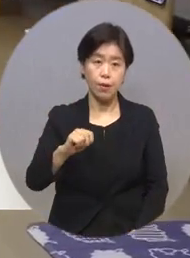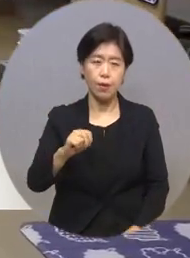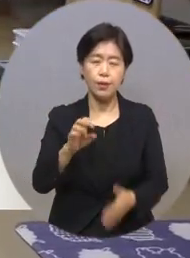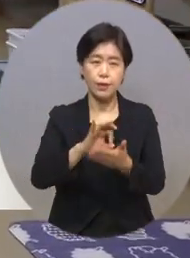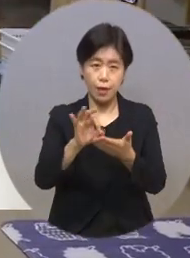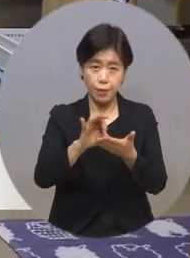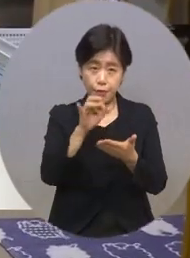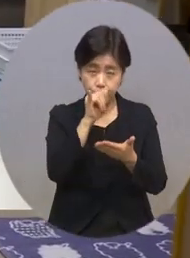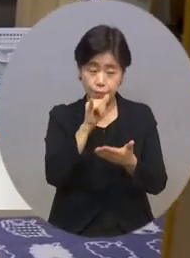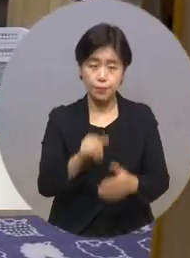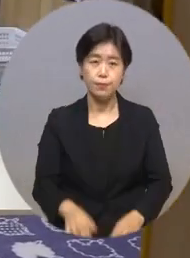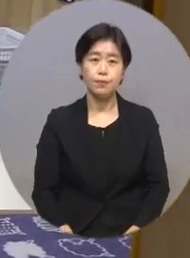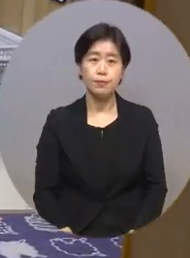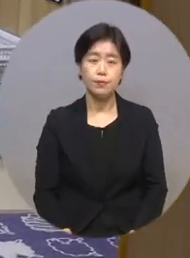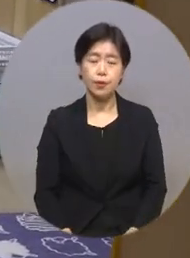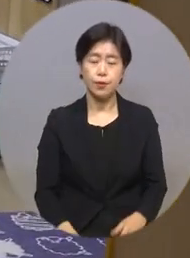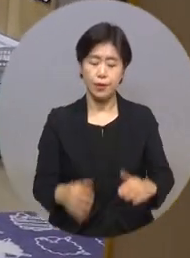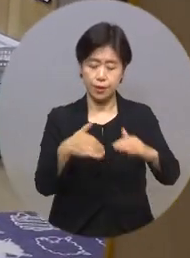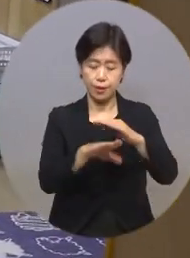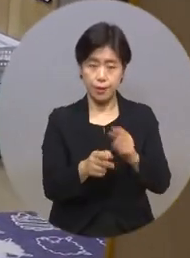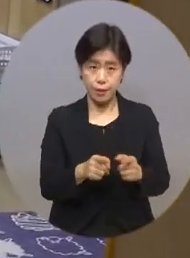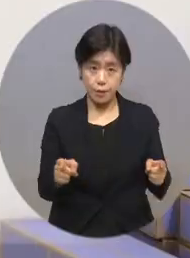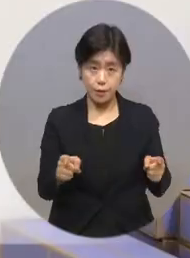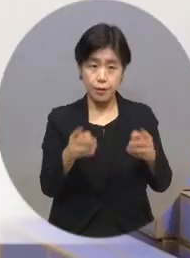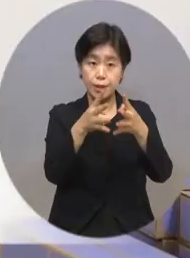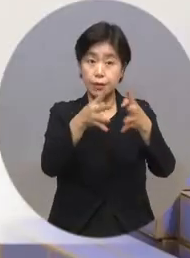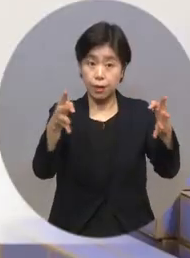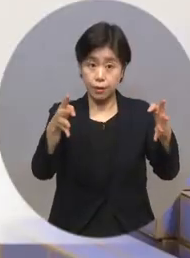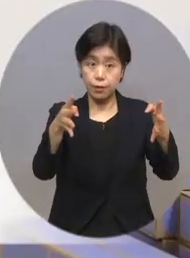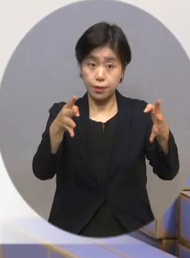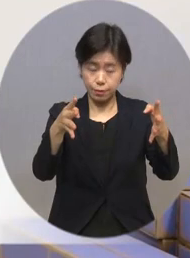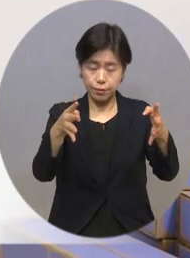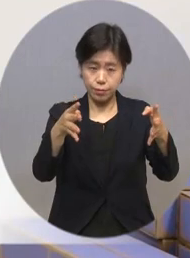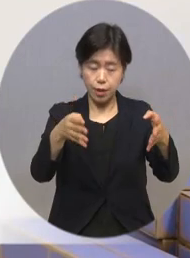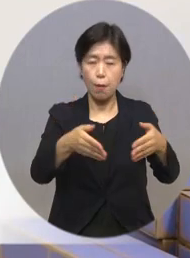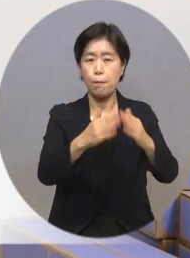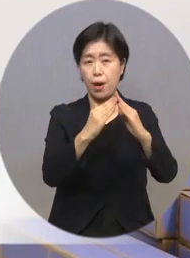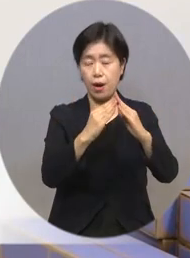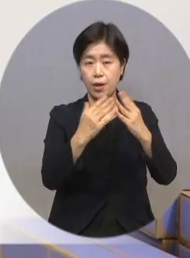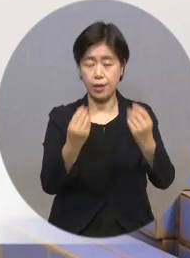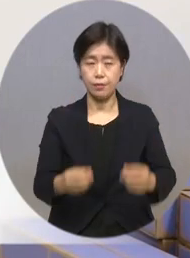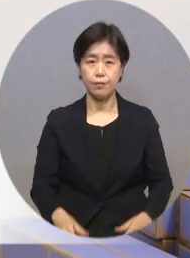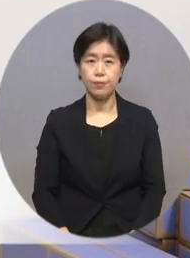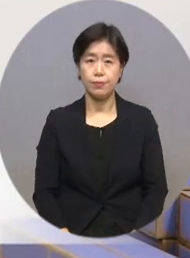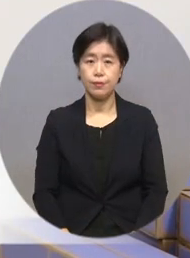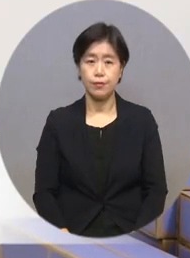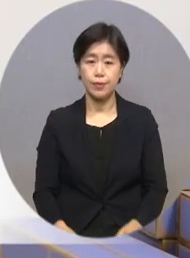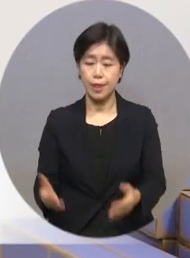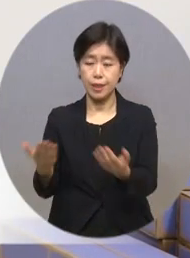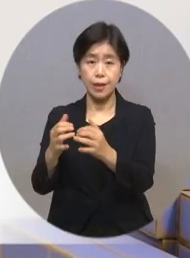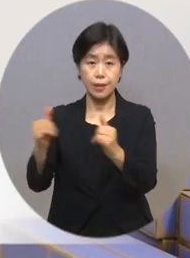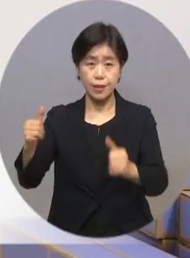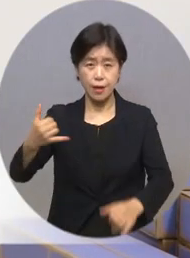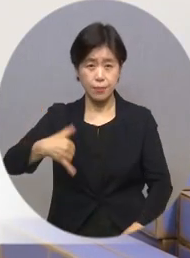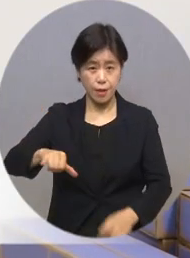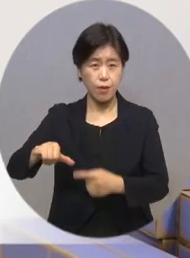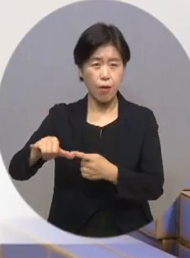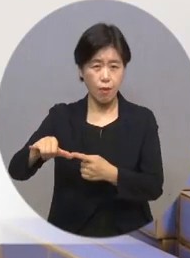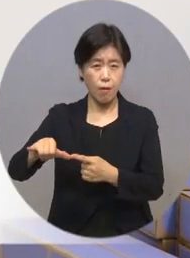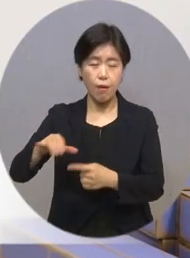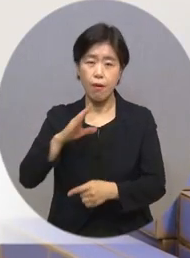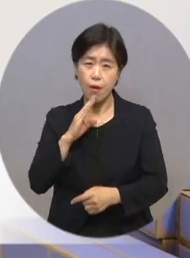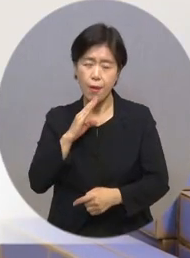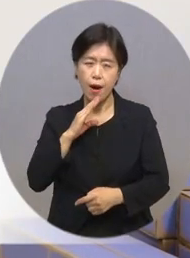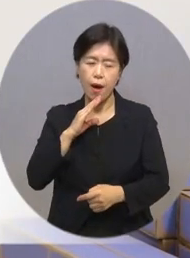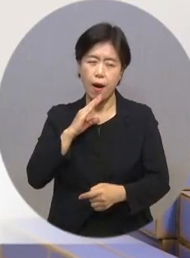4층 규모의 어린이집을 마련했습니다 으 근로자 자녀들이 정말로 마음 놓고